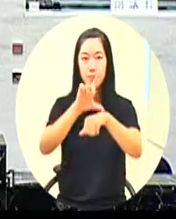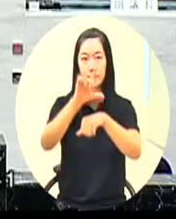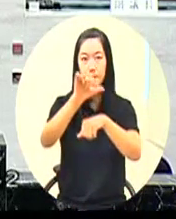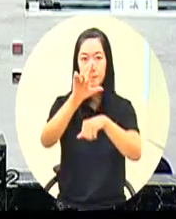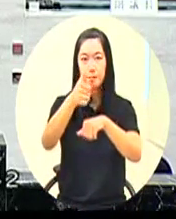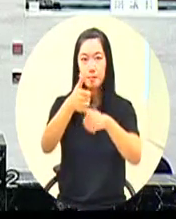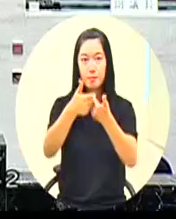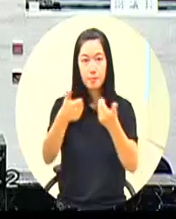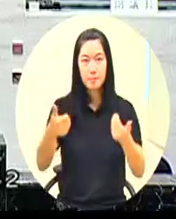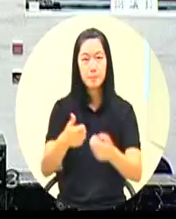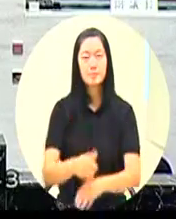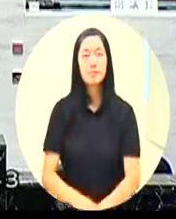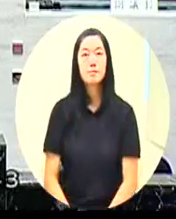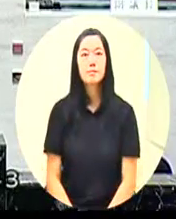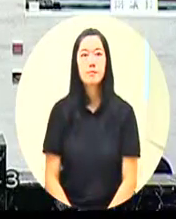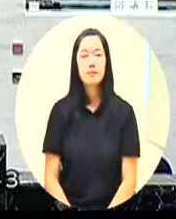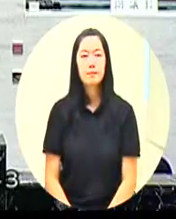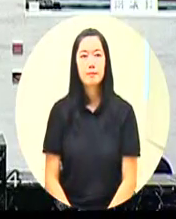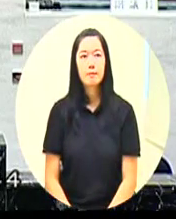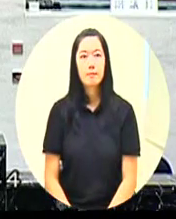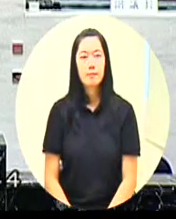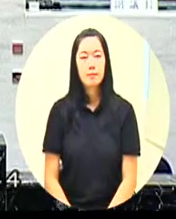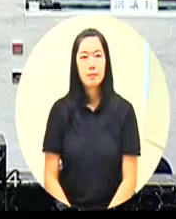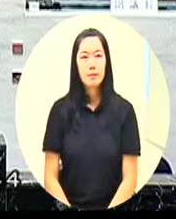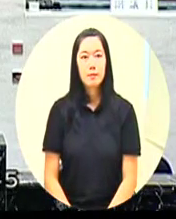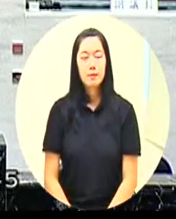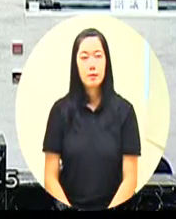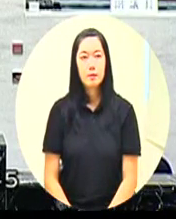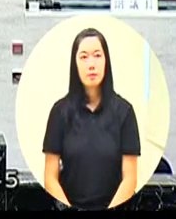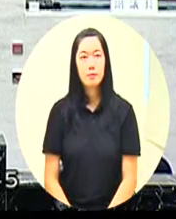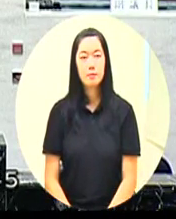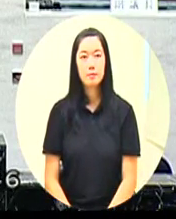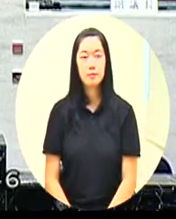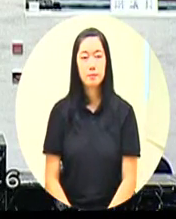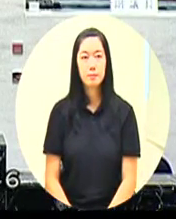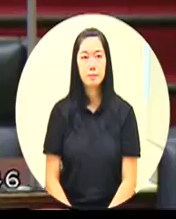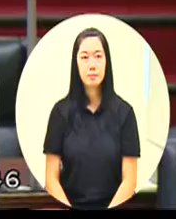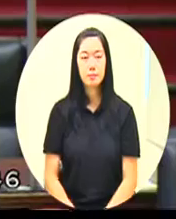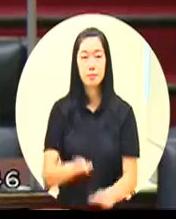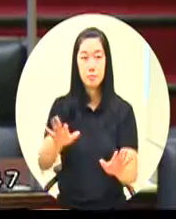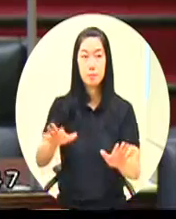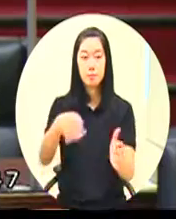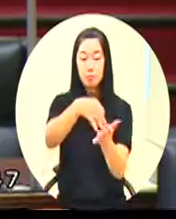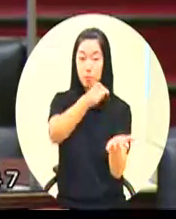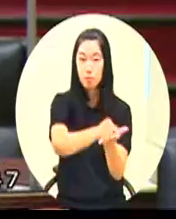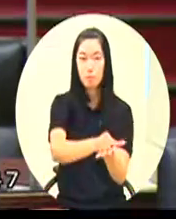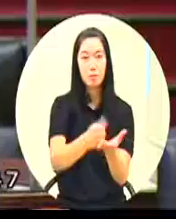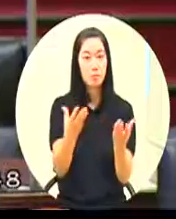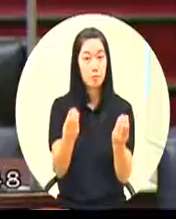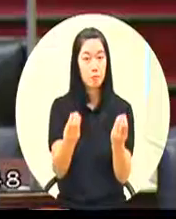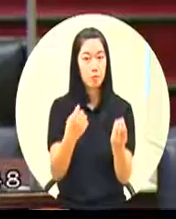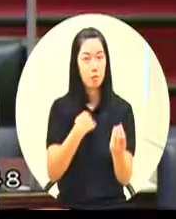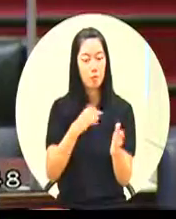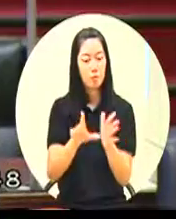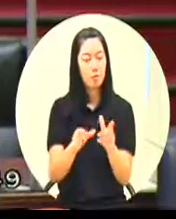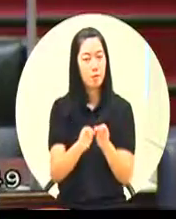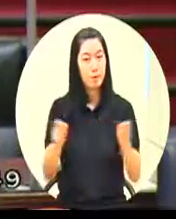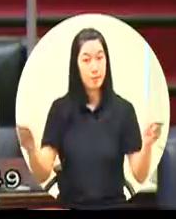谢哈。刚刚我来有看到没有人登记了哈，所以时间比较空一点，我说我来讲一下哈。那个